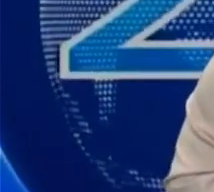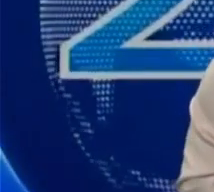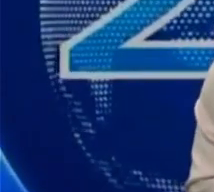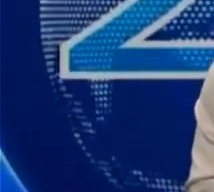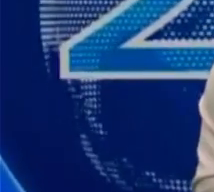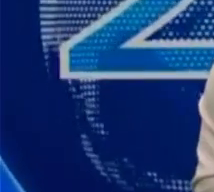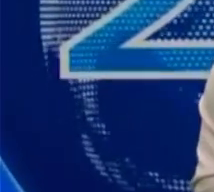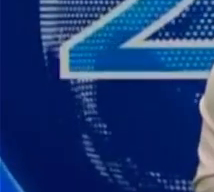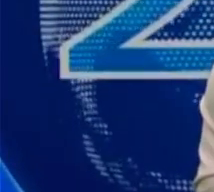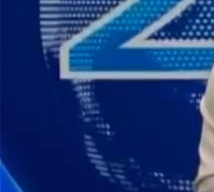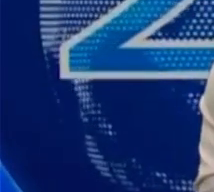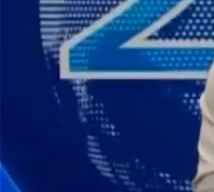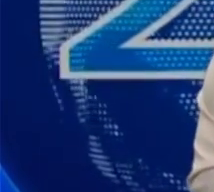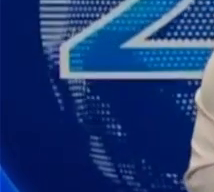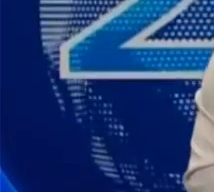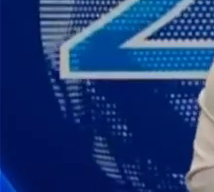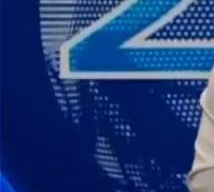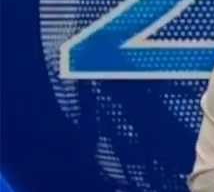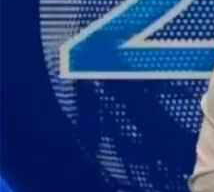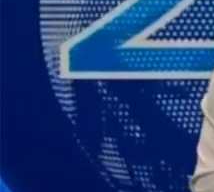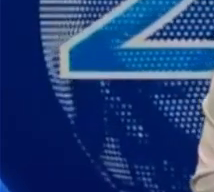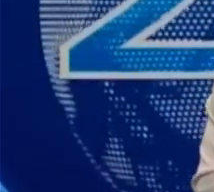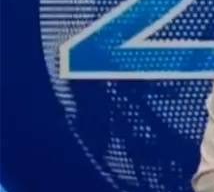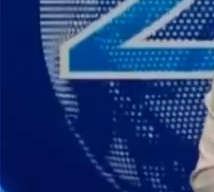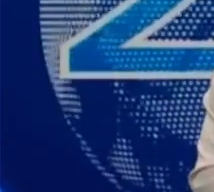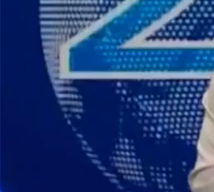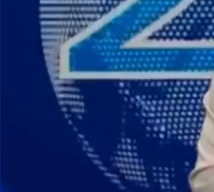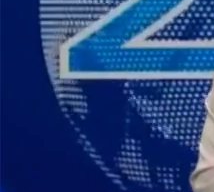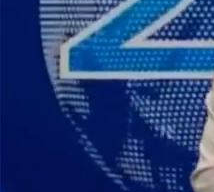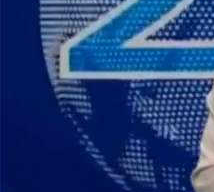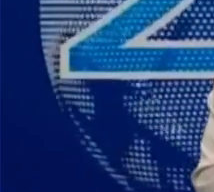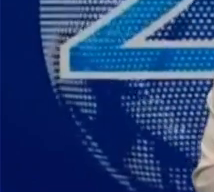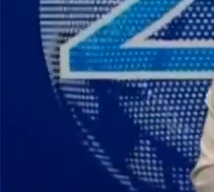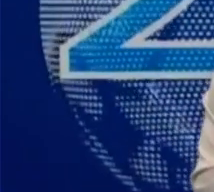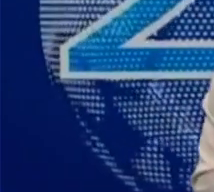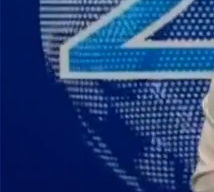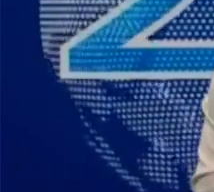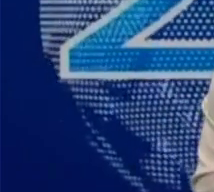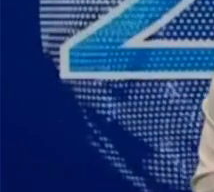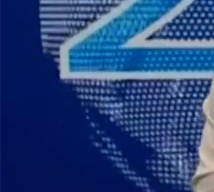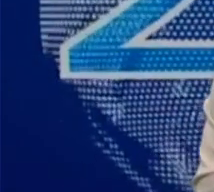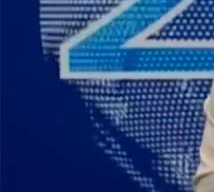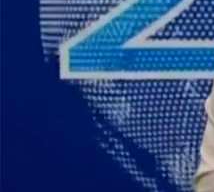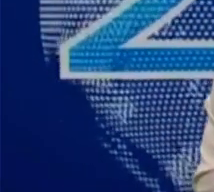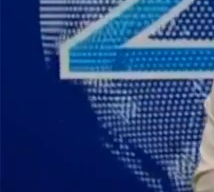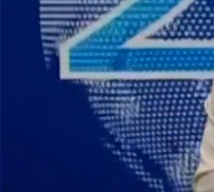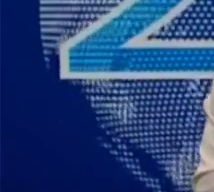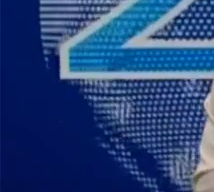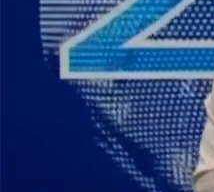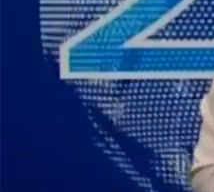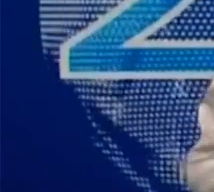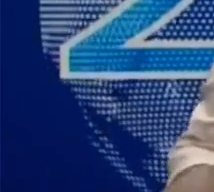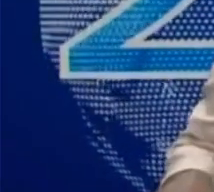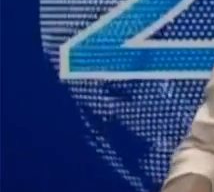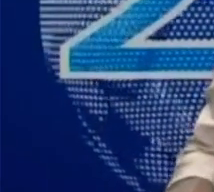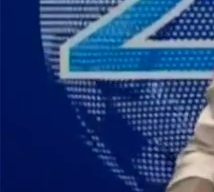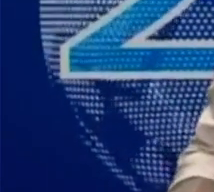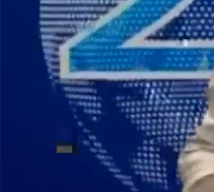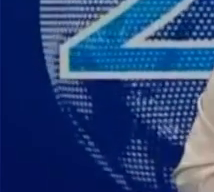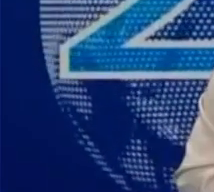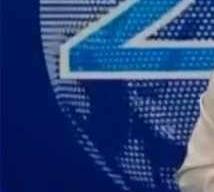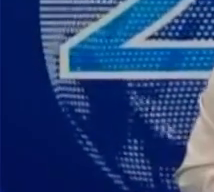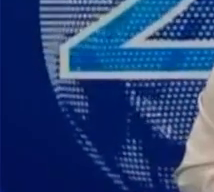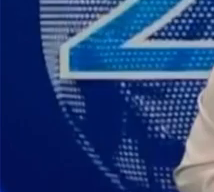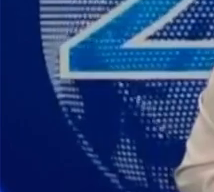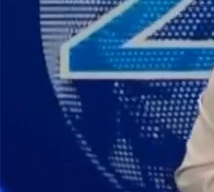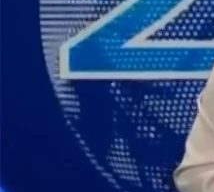Mesdames, Messieurs, par la une de l'actualité, Félix Tshisekedi est arrivé dans la ville de Kolwezi, chef de la province du Lualaba. Il a été accueilli en triomphe par une